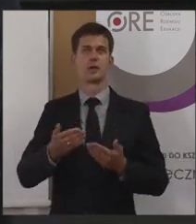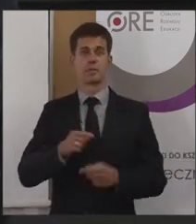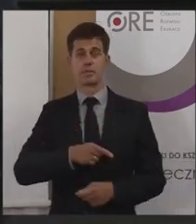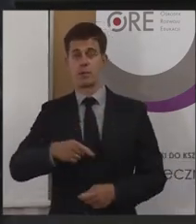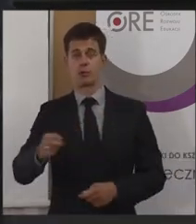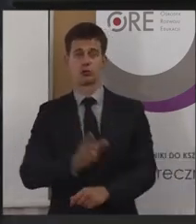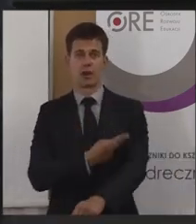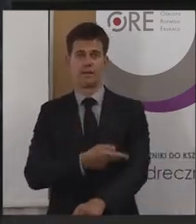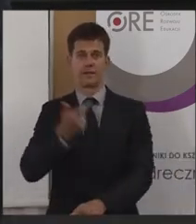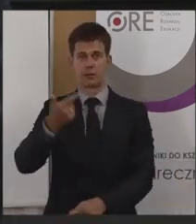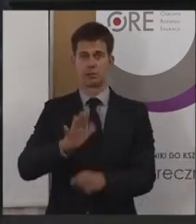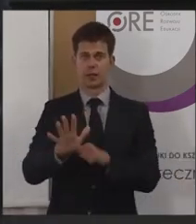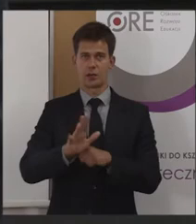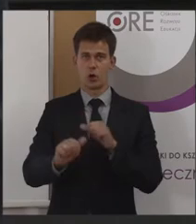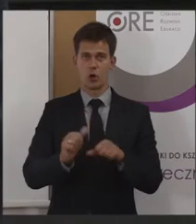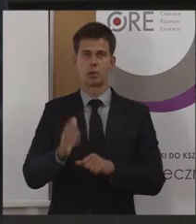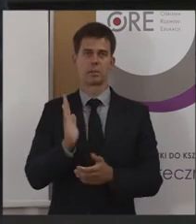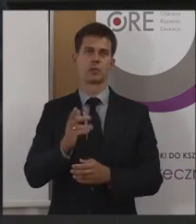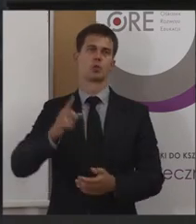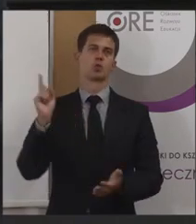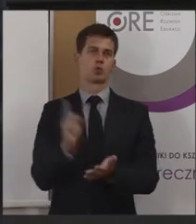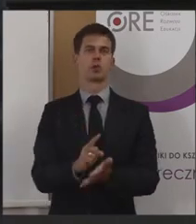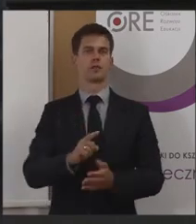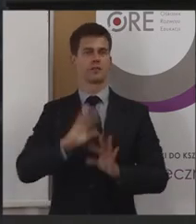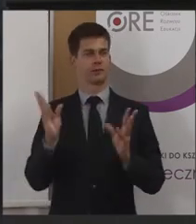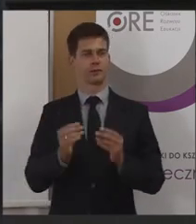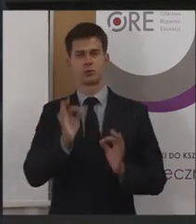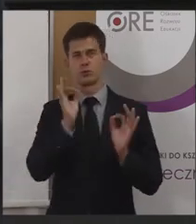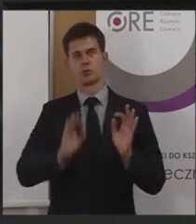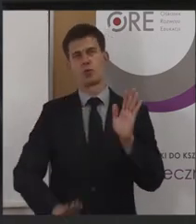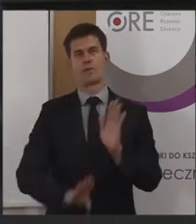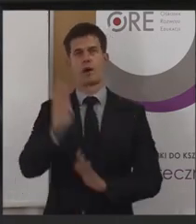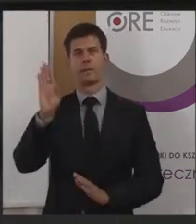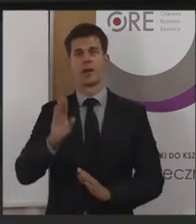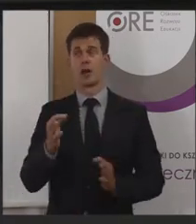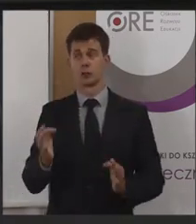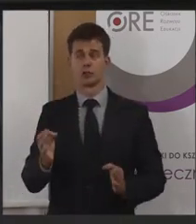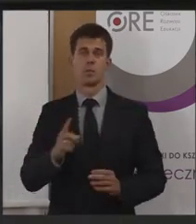to, żeby jakiś kroczek w kierunku tego sukcesu